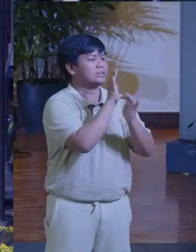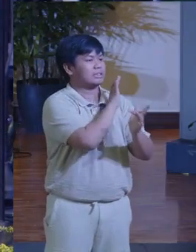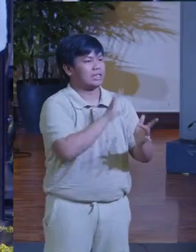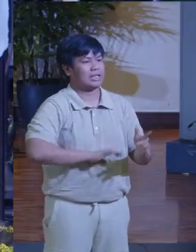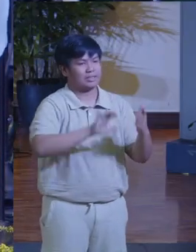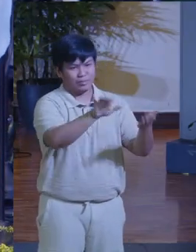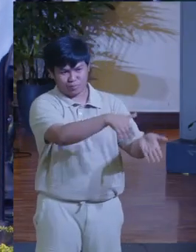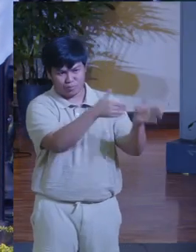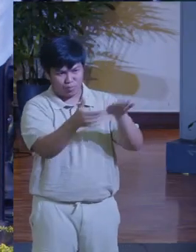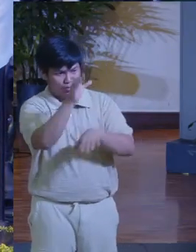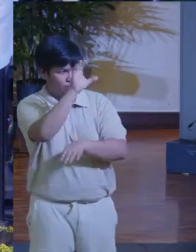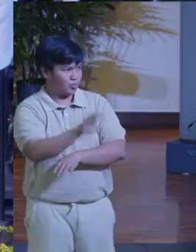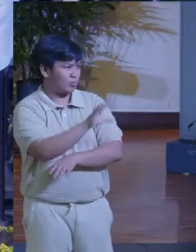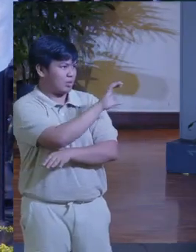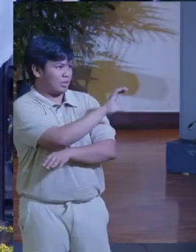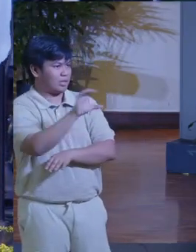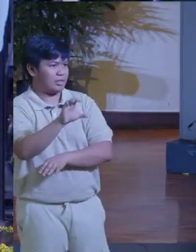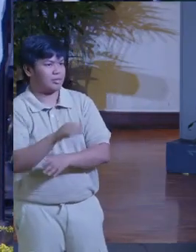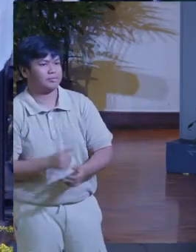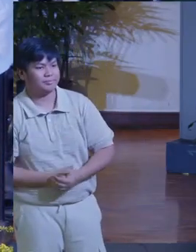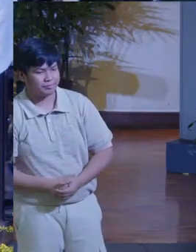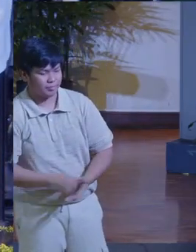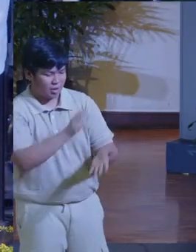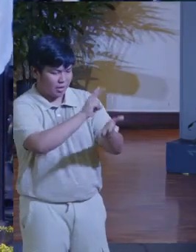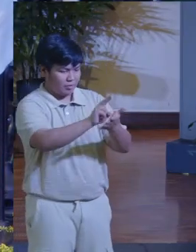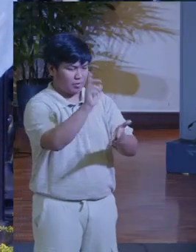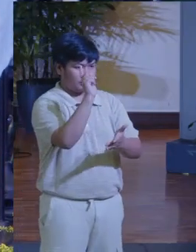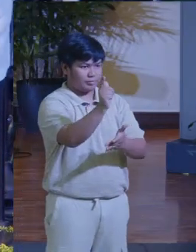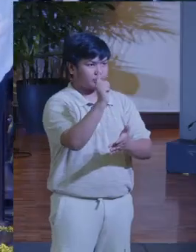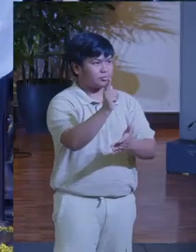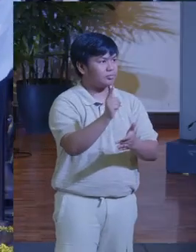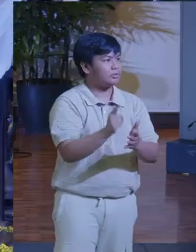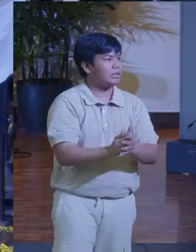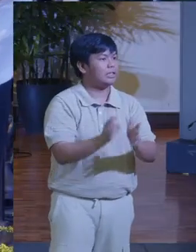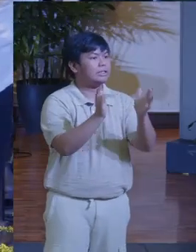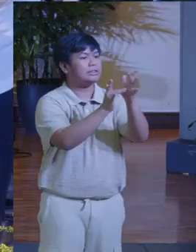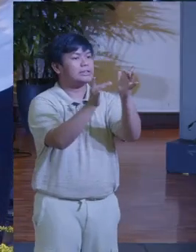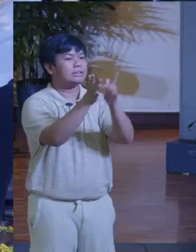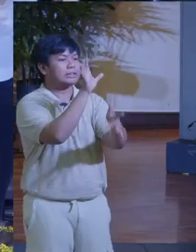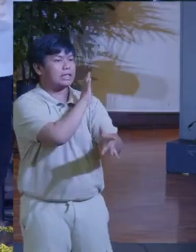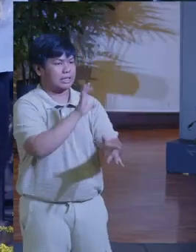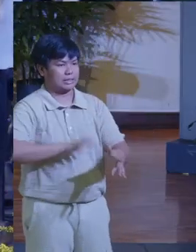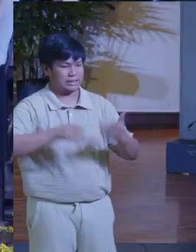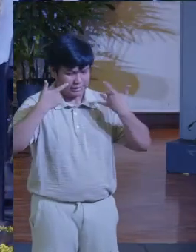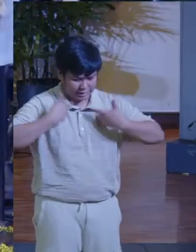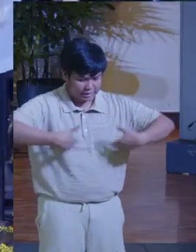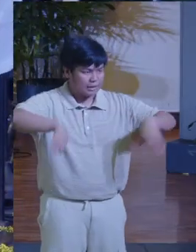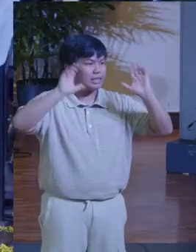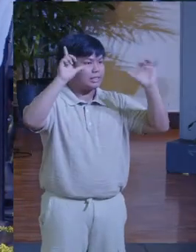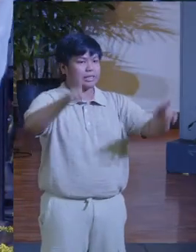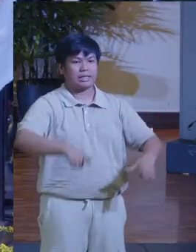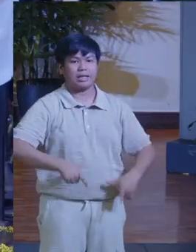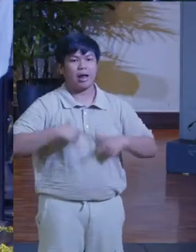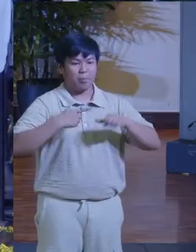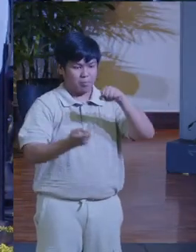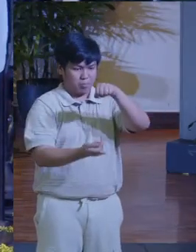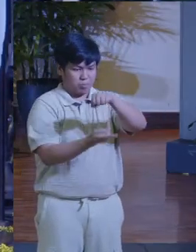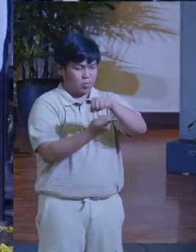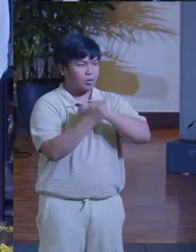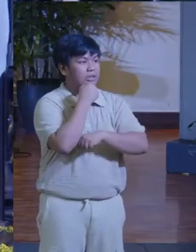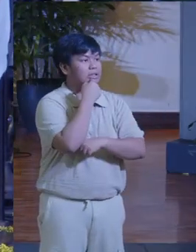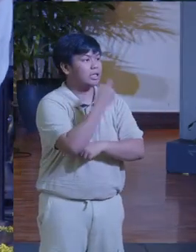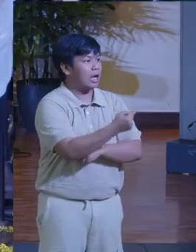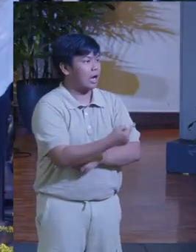Jesus. So yung ending ng verse 20, who loved me and gave Himself for me. Kaya sabi ni Pablo, I do